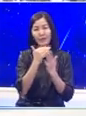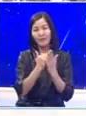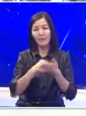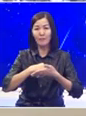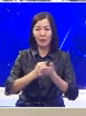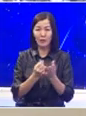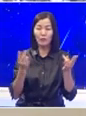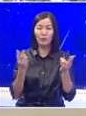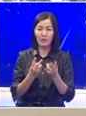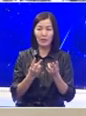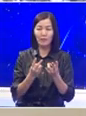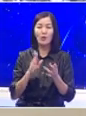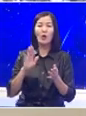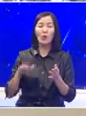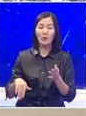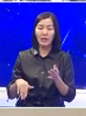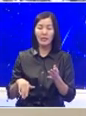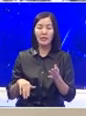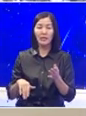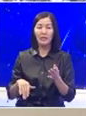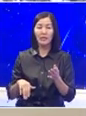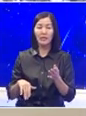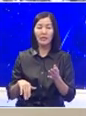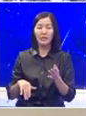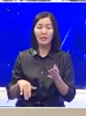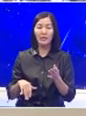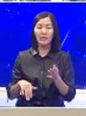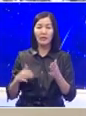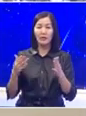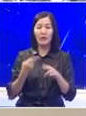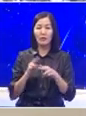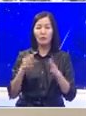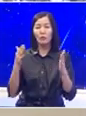Сонымен осы үйлер бекітілгеннен кейін тізімі жаңағы